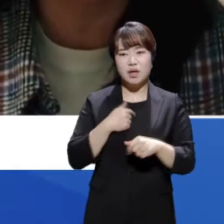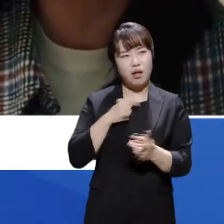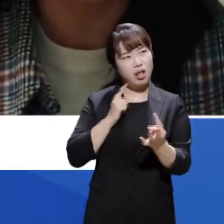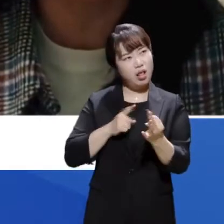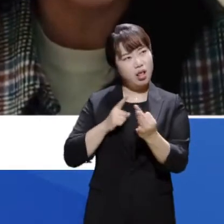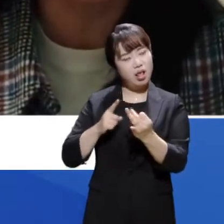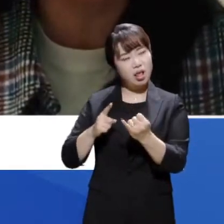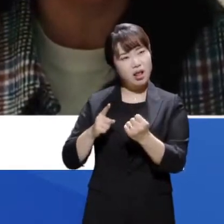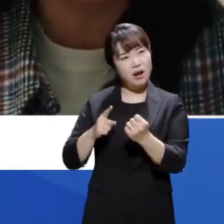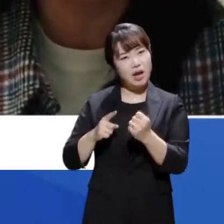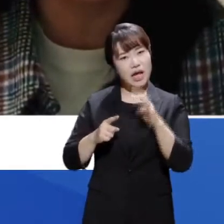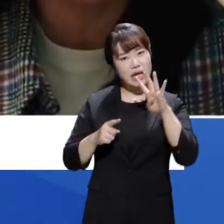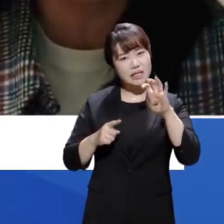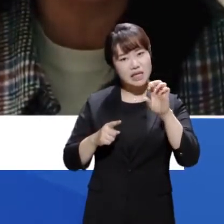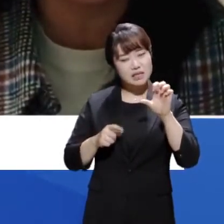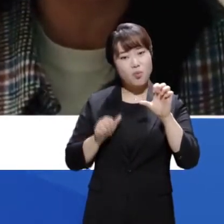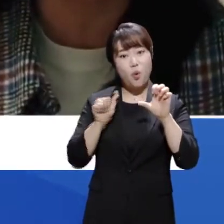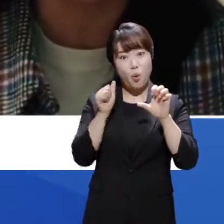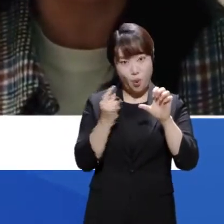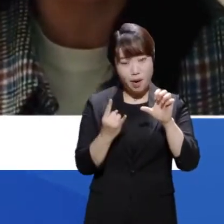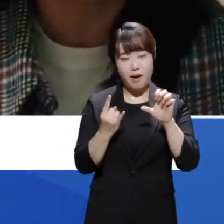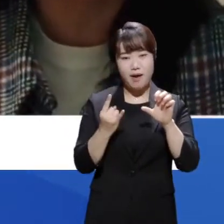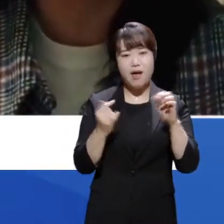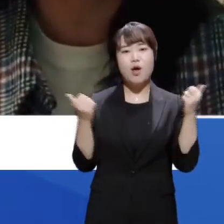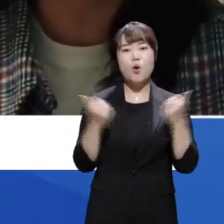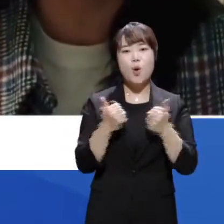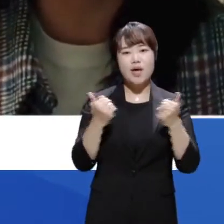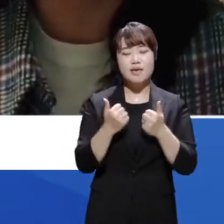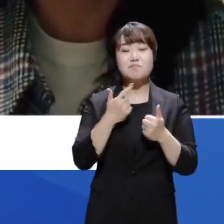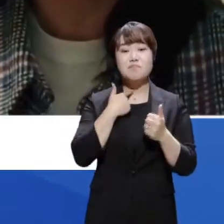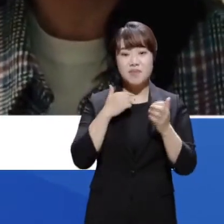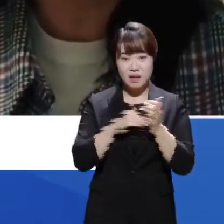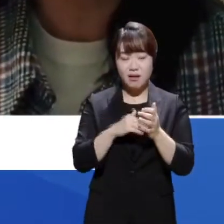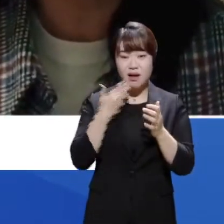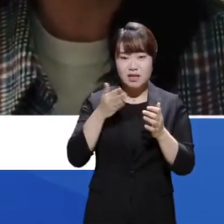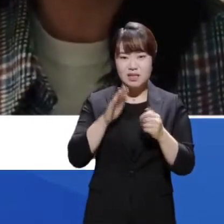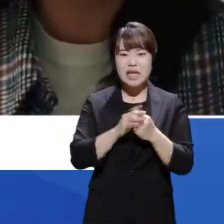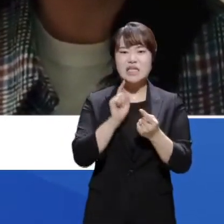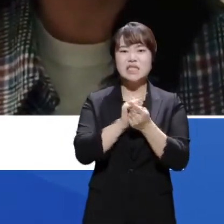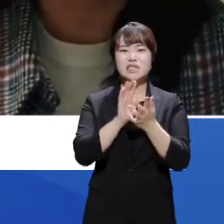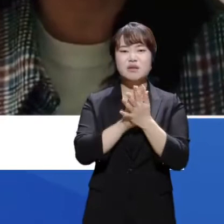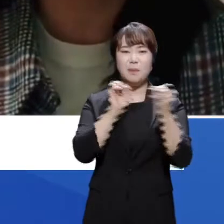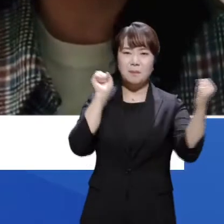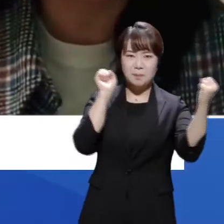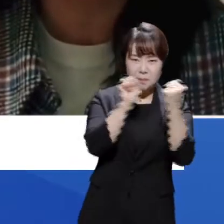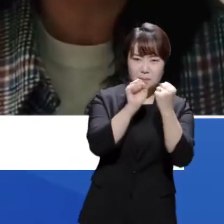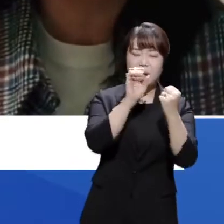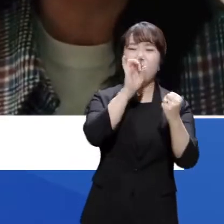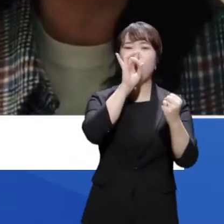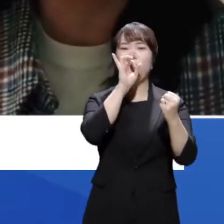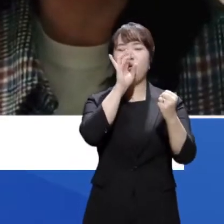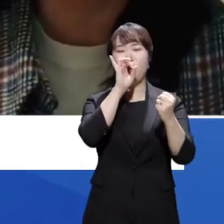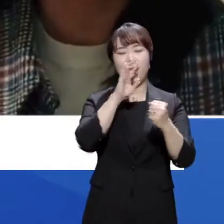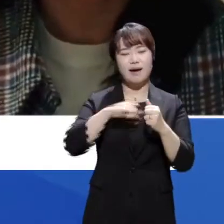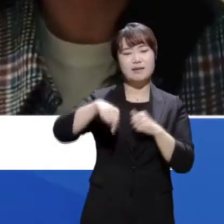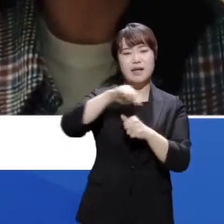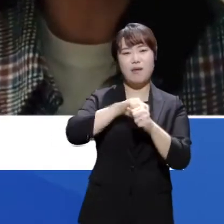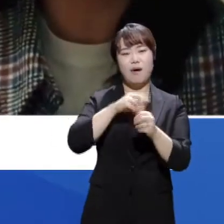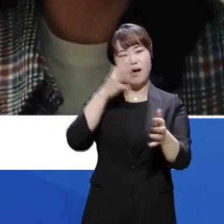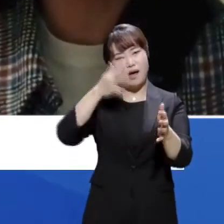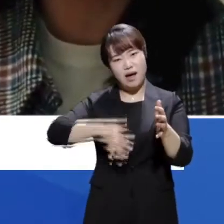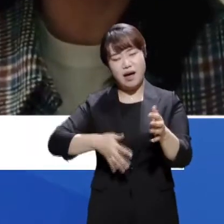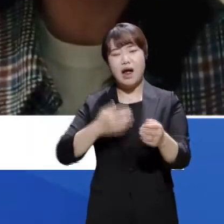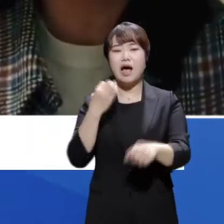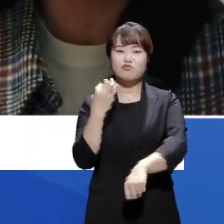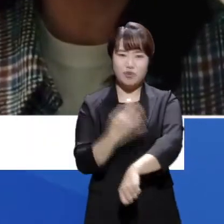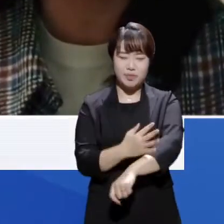카운트해본 결과로는 한 45회 이상의 회의를 해왔거든요. 그런데 이제 대면하지 못하는 그런 어려움이나 한계들이 있어서